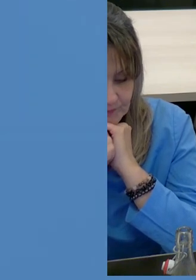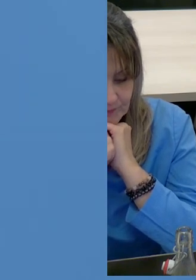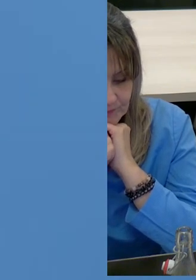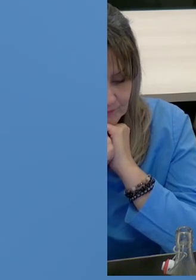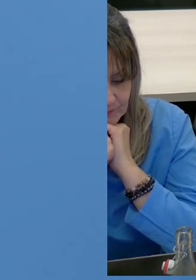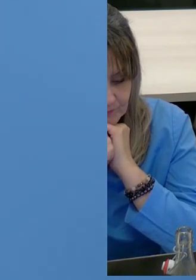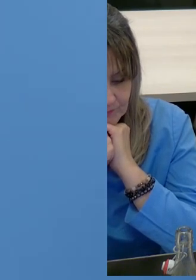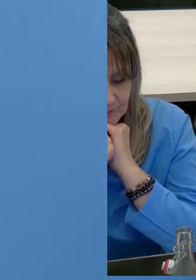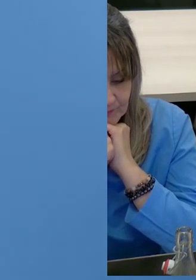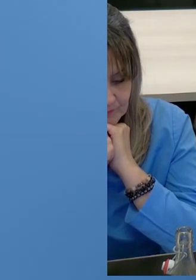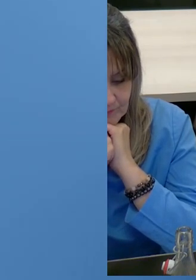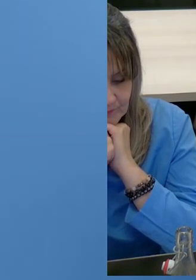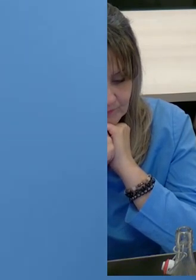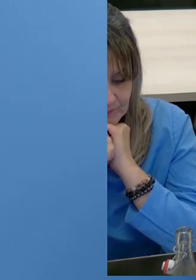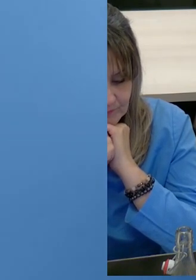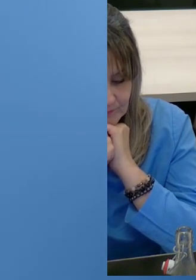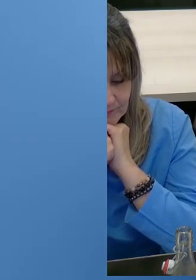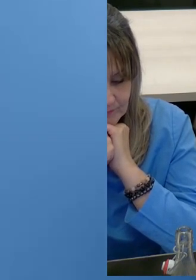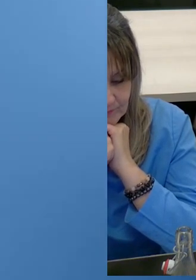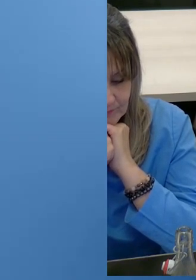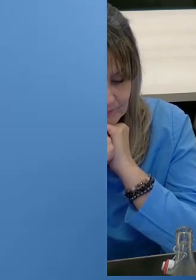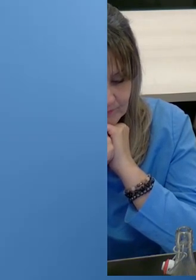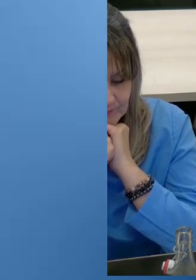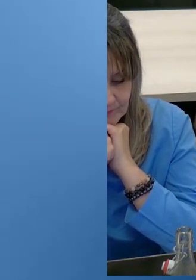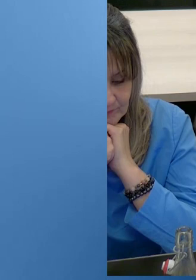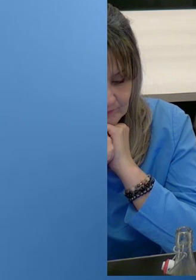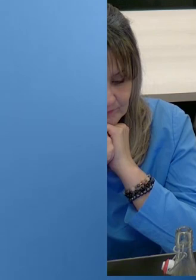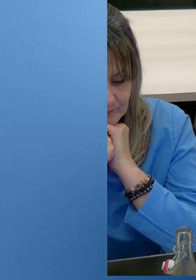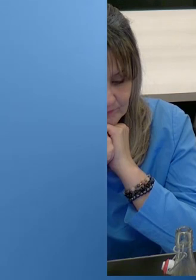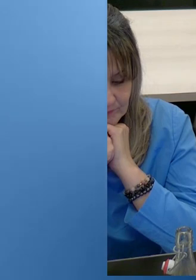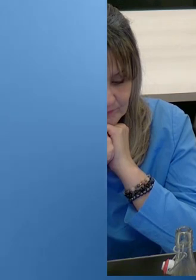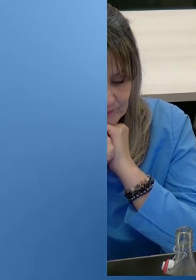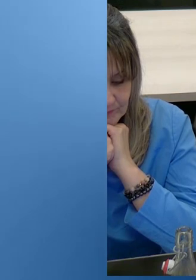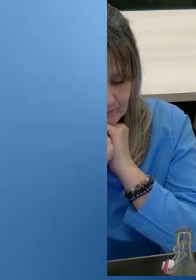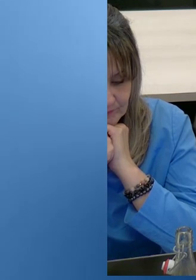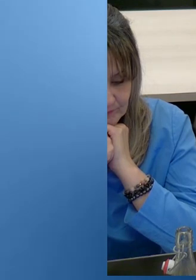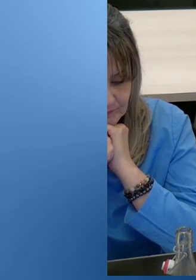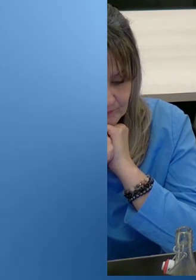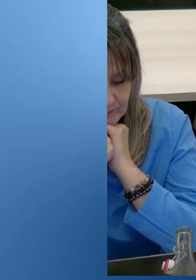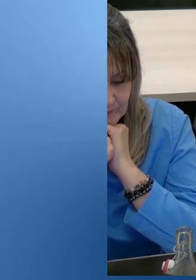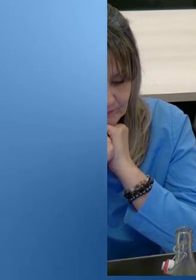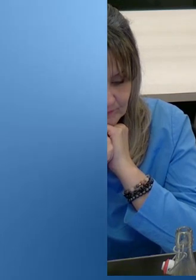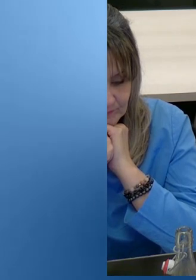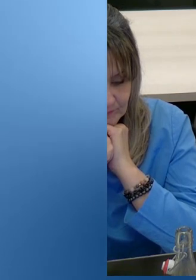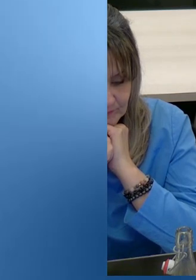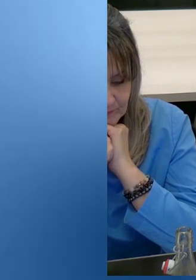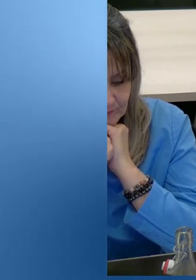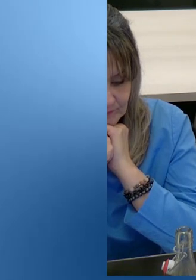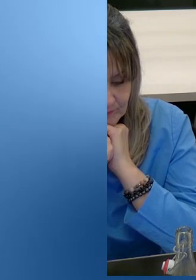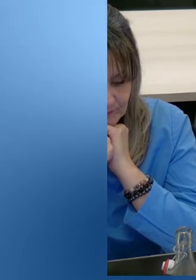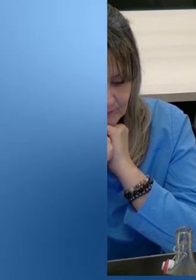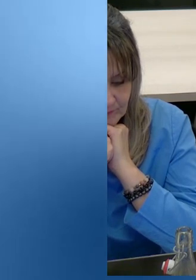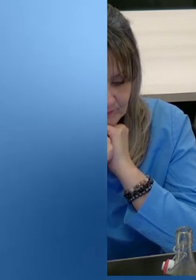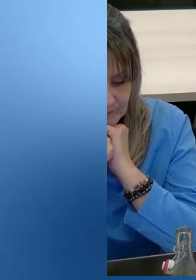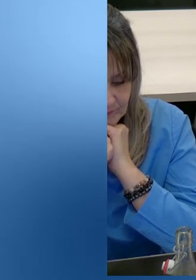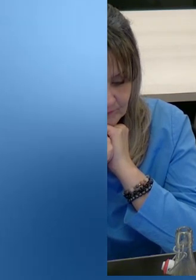2022 et 2023 on nous a envoyé en 2022 on nous a envoyé les chiffres en retirant deux structures qu'on fontionner à savoir le plateau Mistral